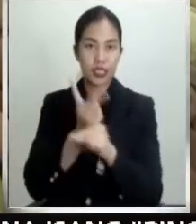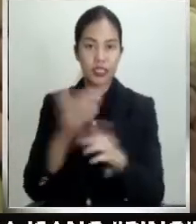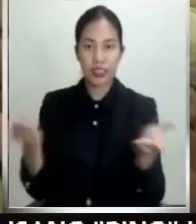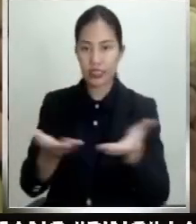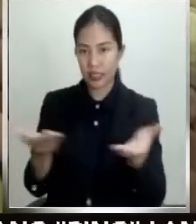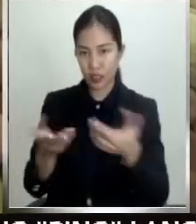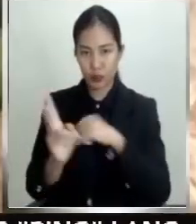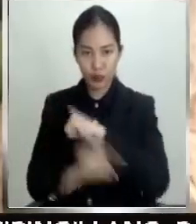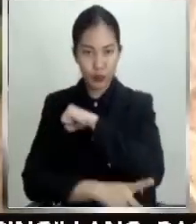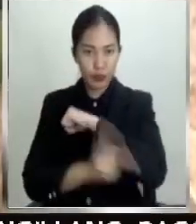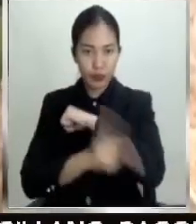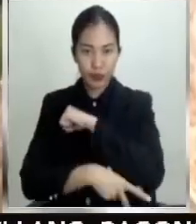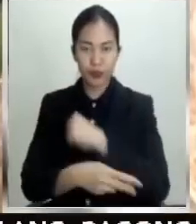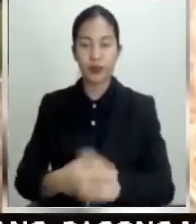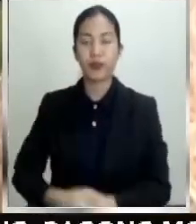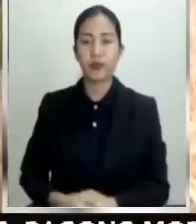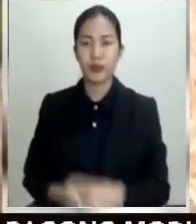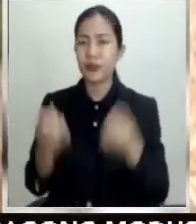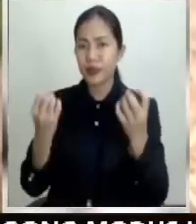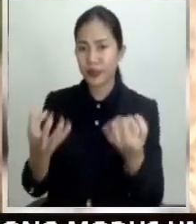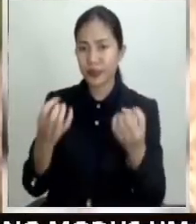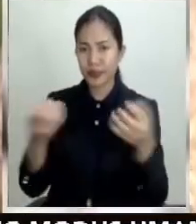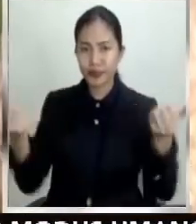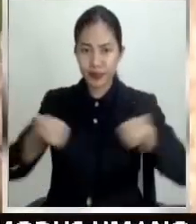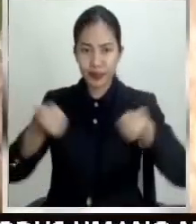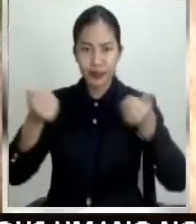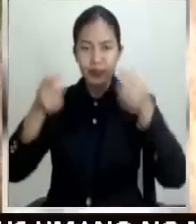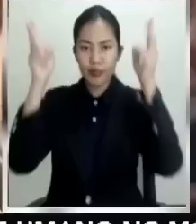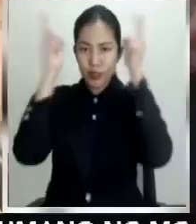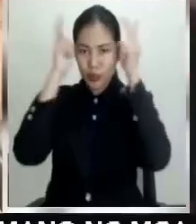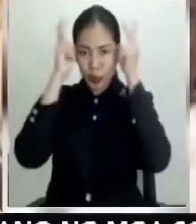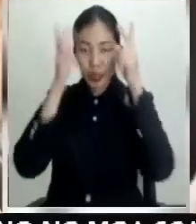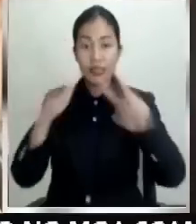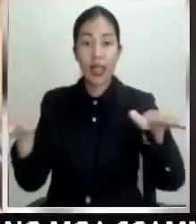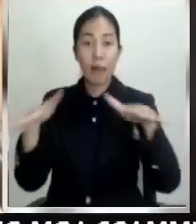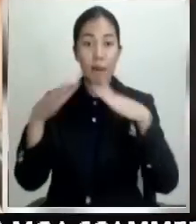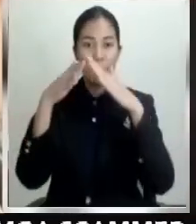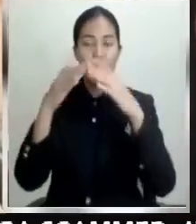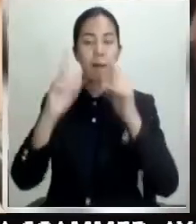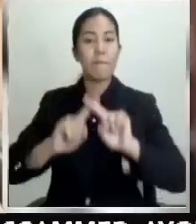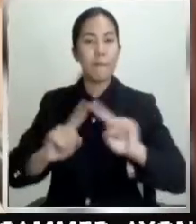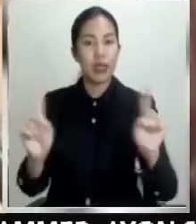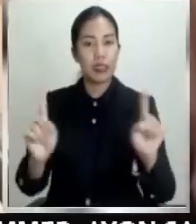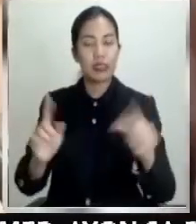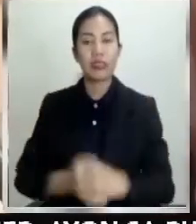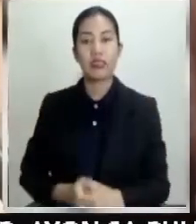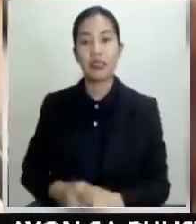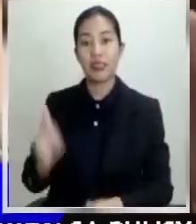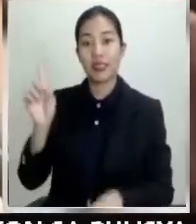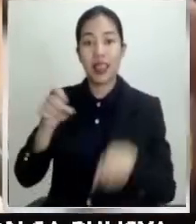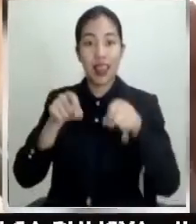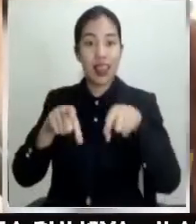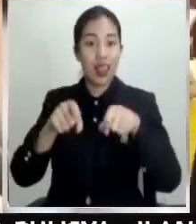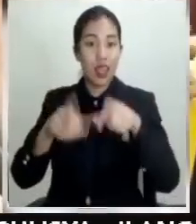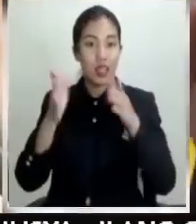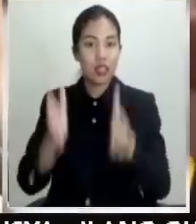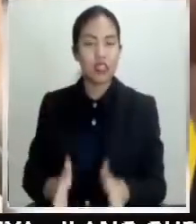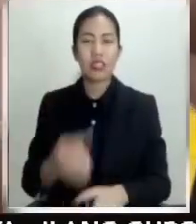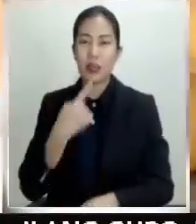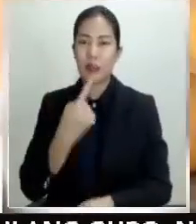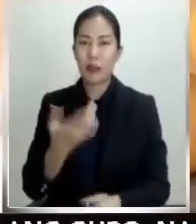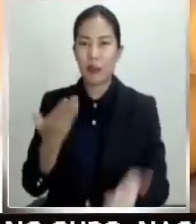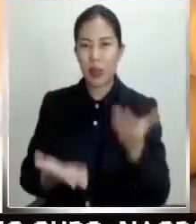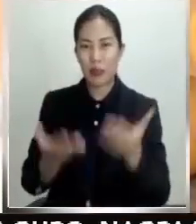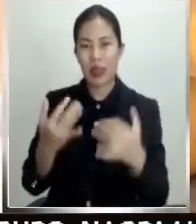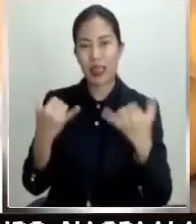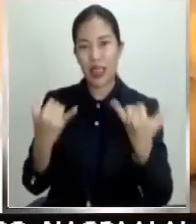Marami pang supply ng gulay sa palengke ng Daraga Albay. Pero ayon sa nagtitinda na si Nanay Ani, baka ito na raw ang huling batch ng mga